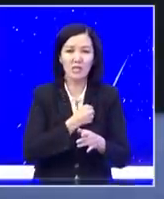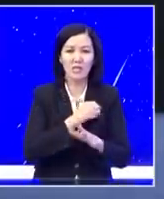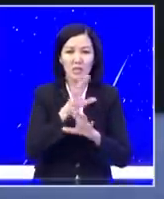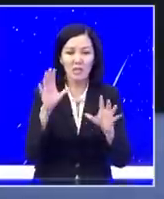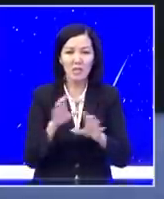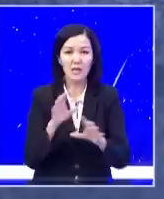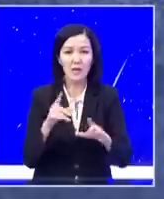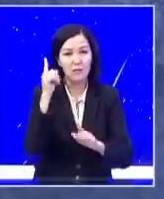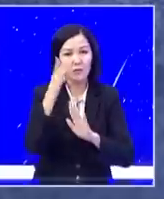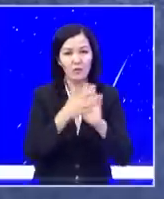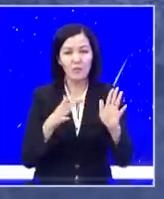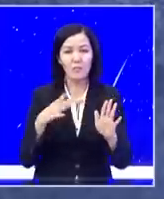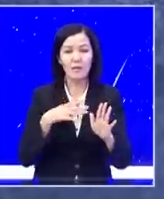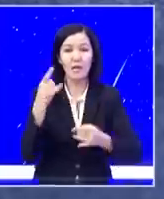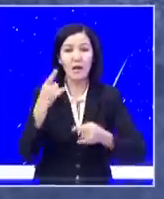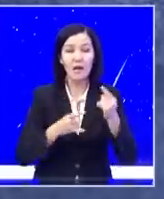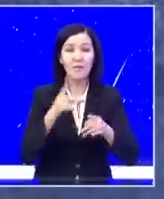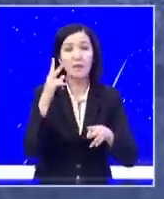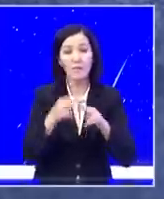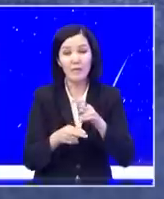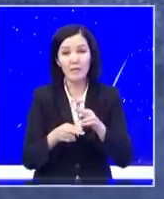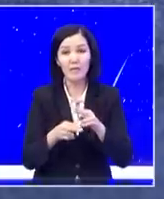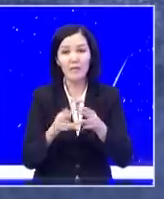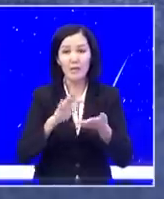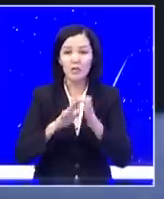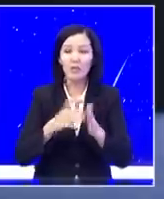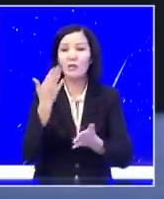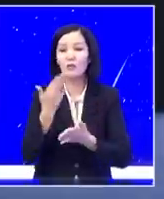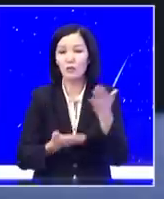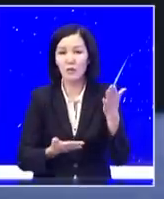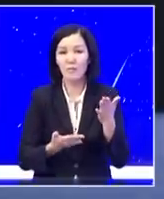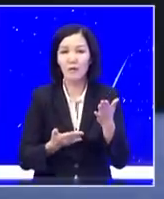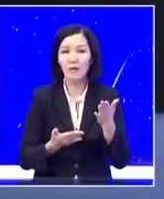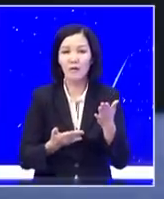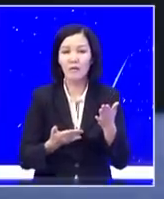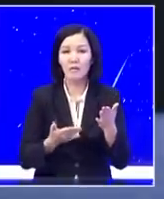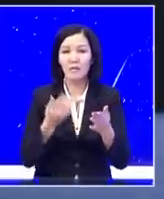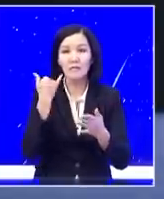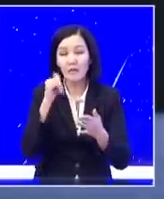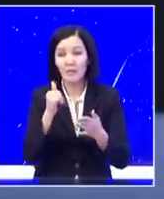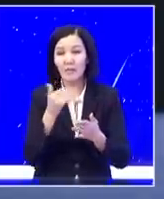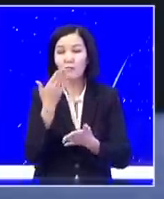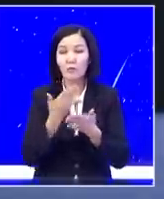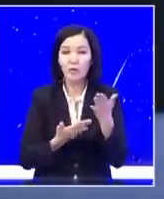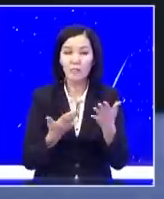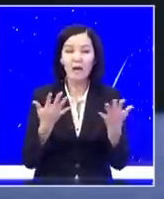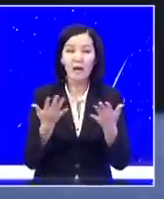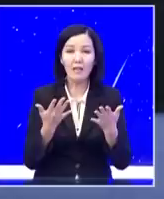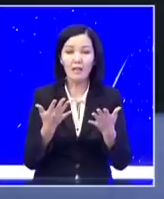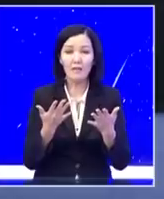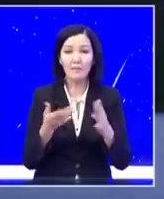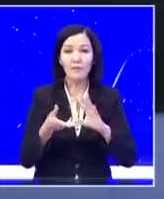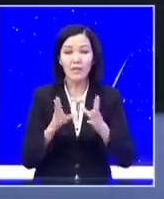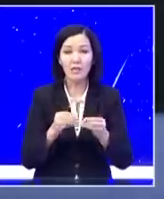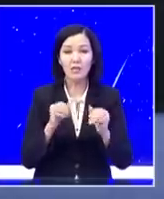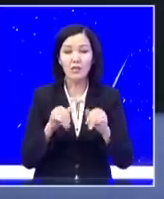жерде түсіне білдік. Хабар біткеннен кейін де сол кісілердің жағдайын сұрап тұратын. Ей, сендер хабарластыңдар ма? Не болды? Халы қалай? Қандай нәтиже